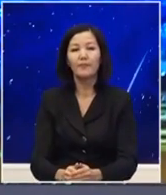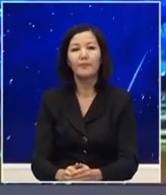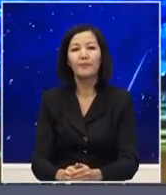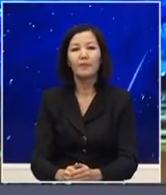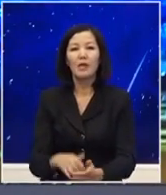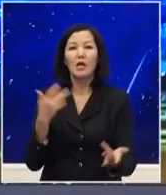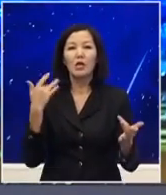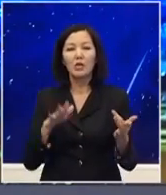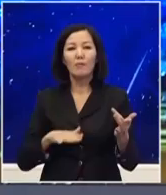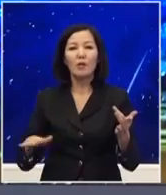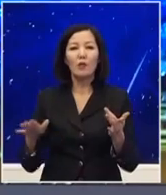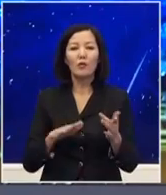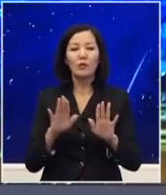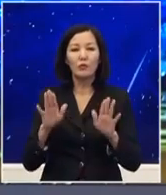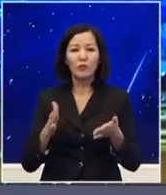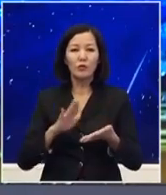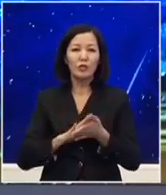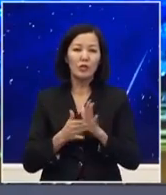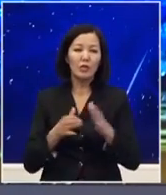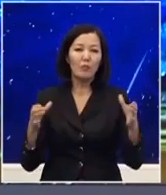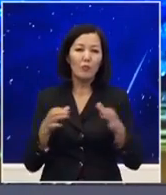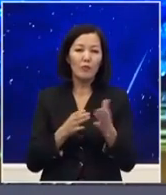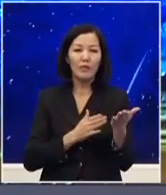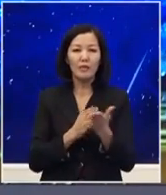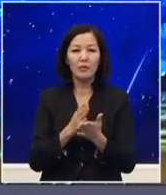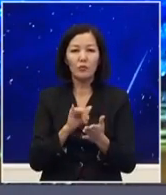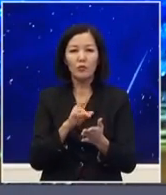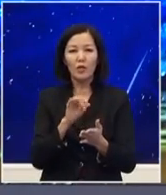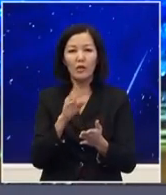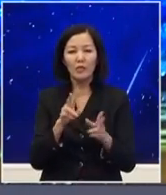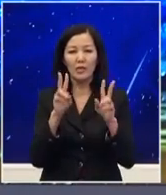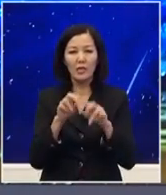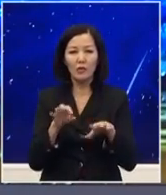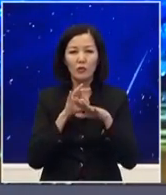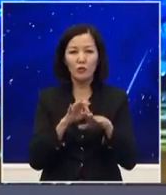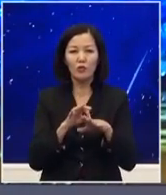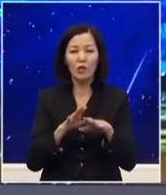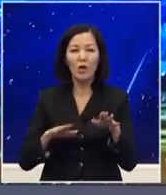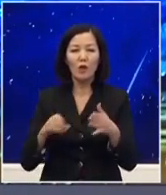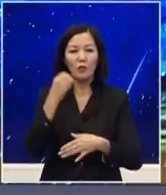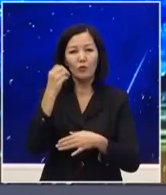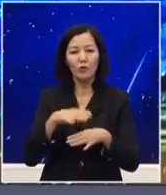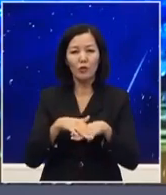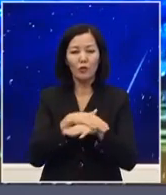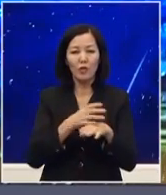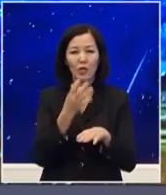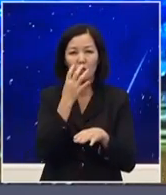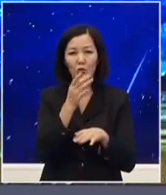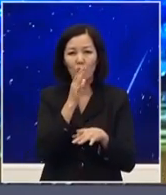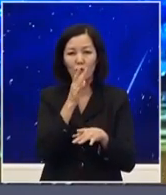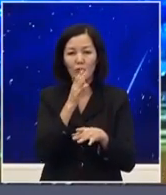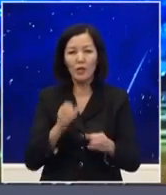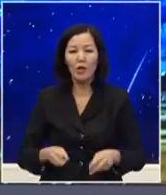Сан сақтайды. Жамбыл ауданындағы төтенше жағдайлар бөлімінің қызметкерлері Ұзынағашта рейд жүргізді. Олар аудан орталығы тұрғындарына